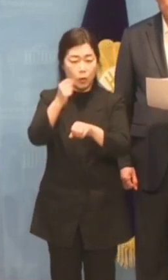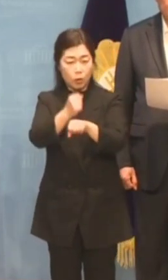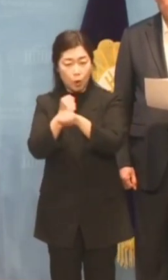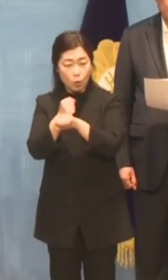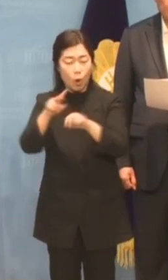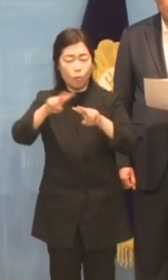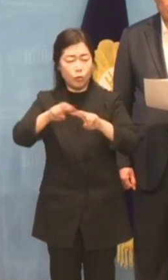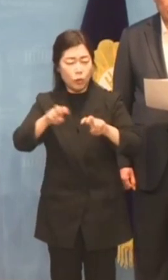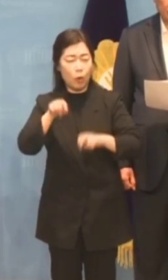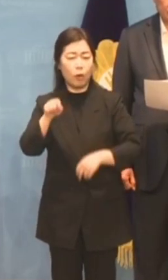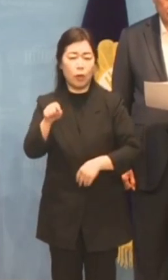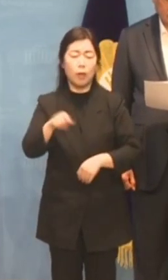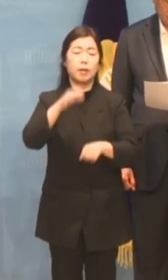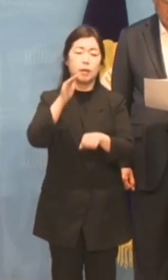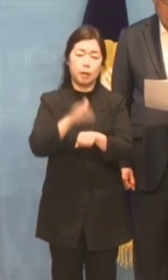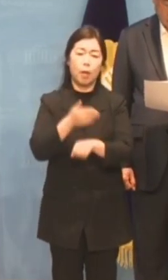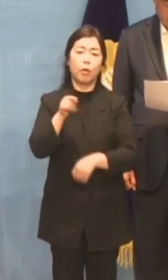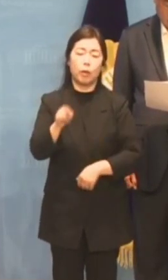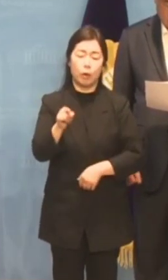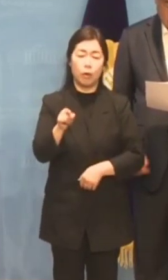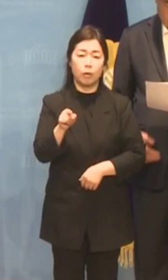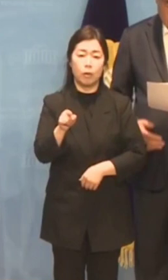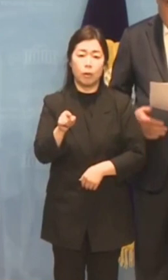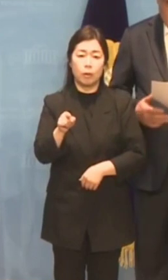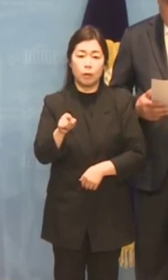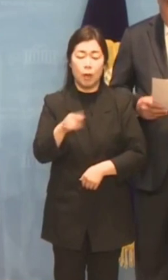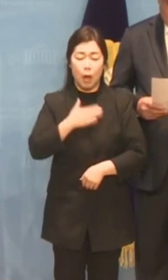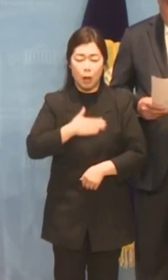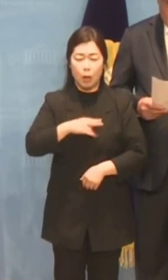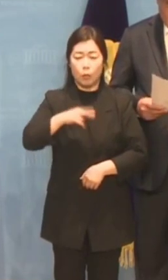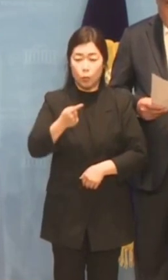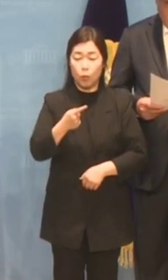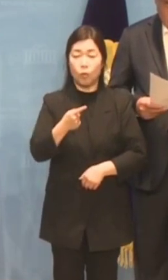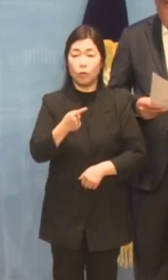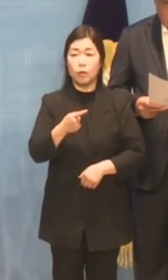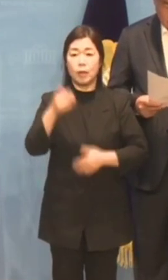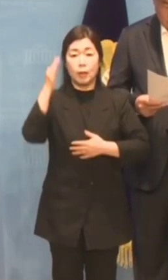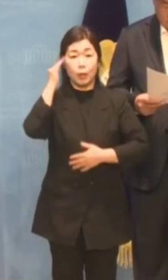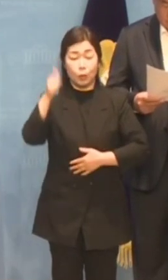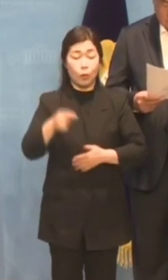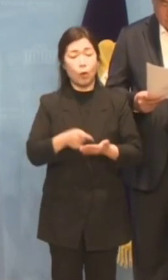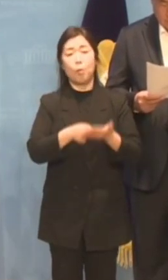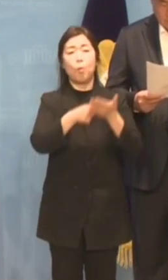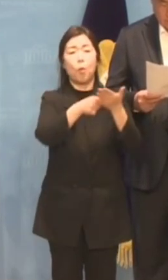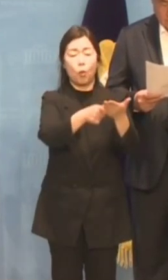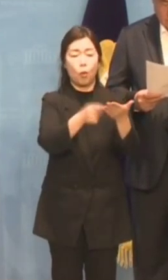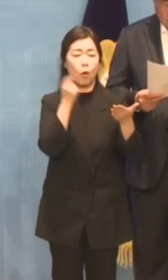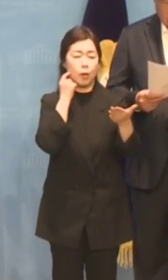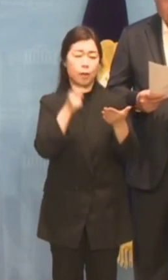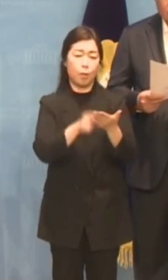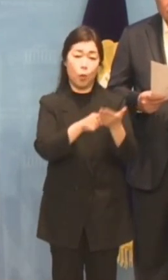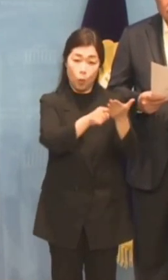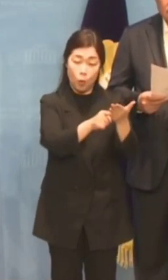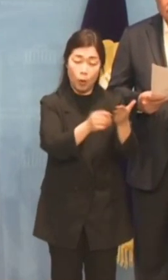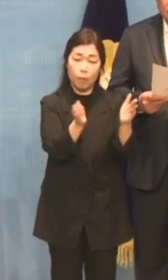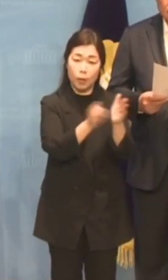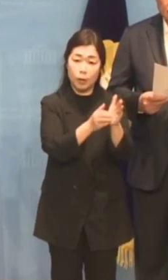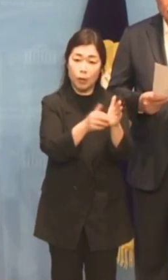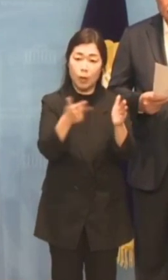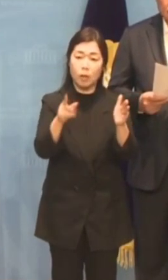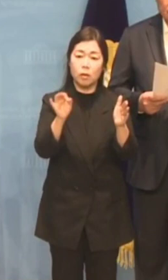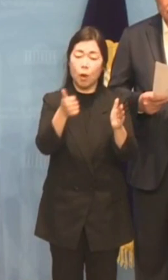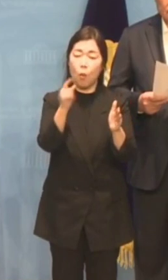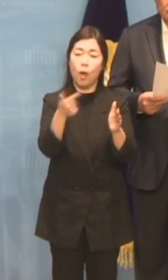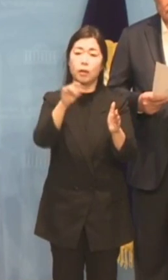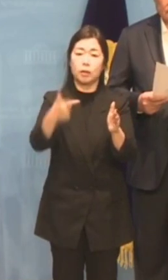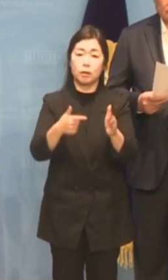농촌경제연구원의 분석이 잘못된 분석이라는 것을 알면서도 대통령에게 거짓 보고를 한